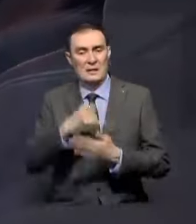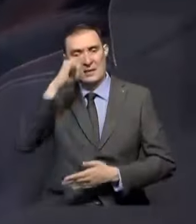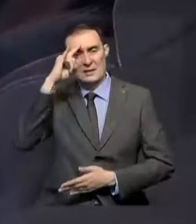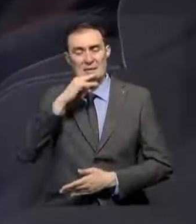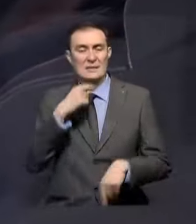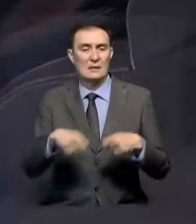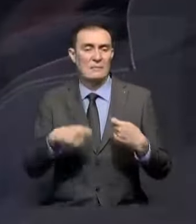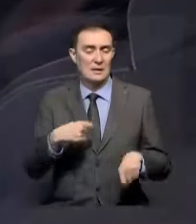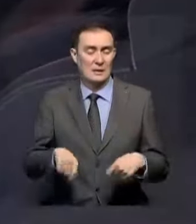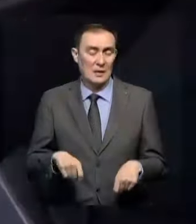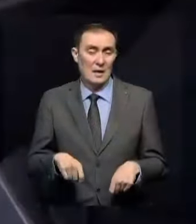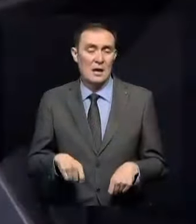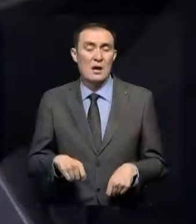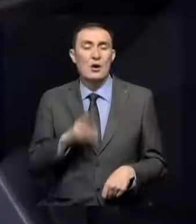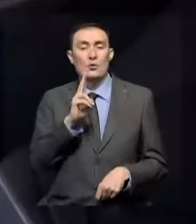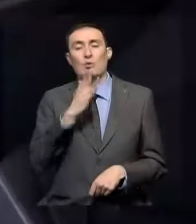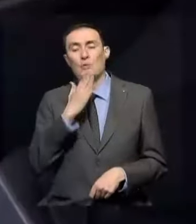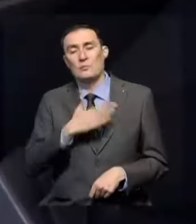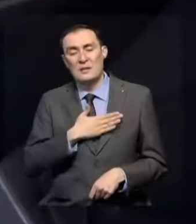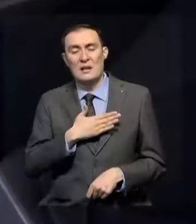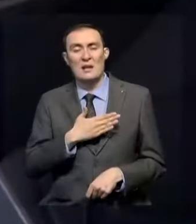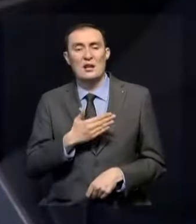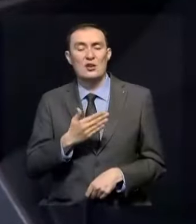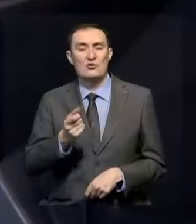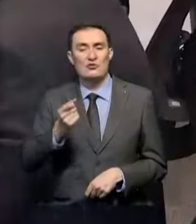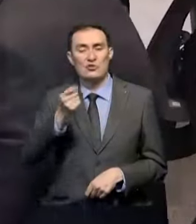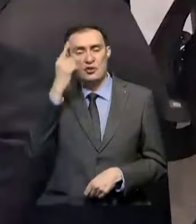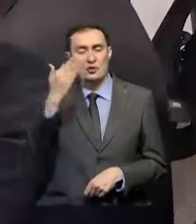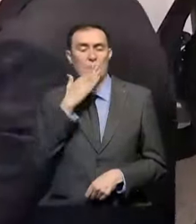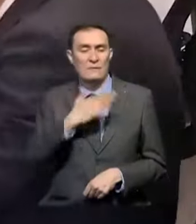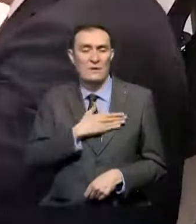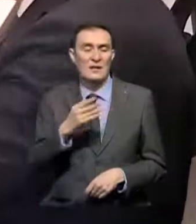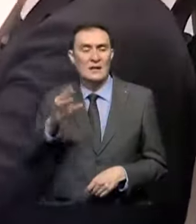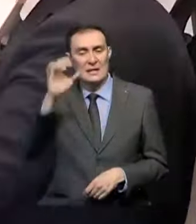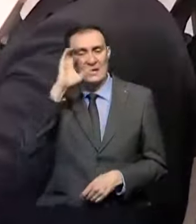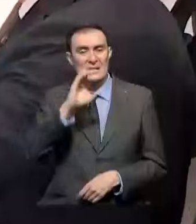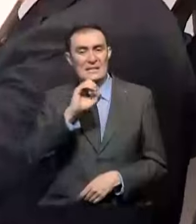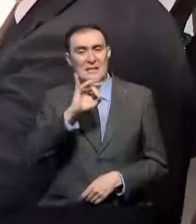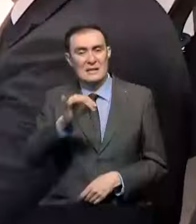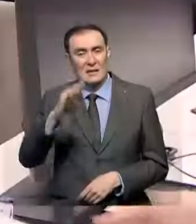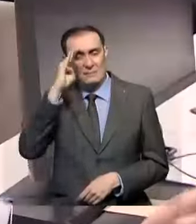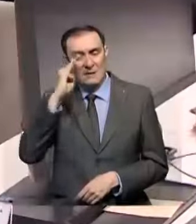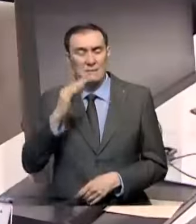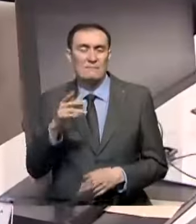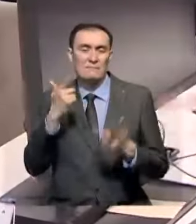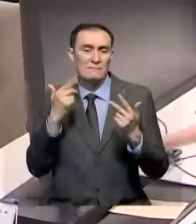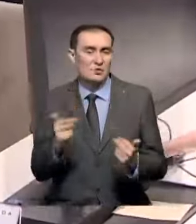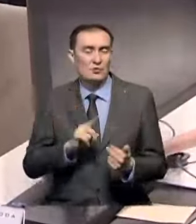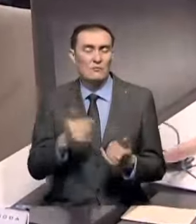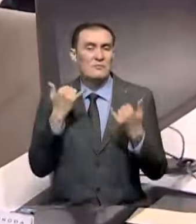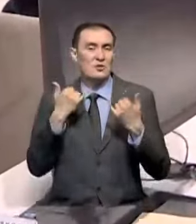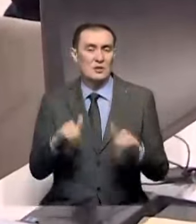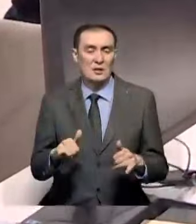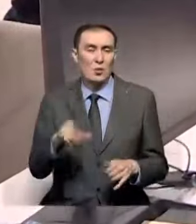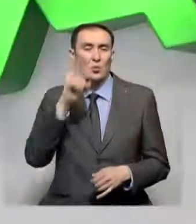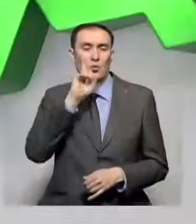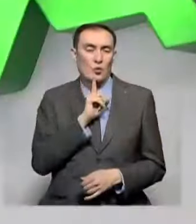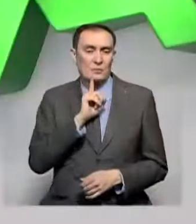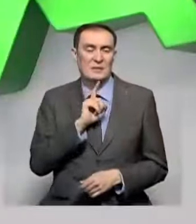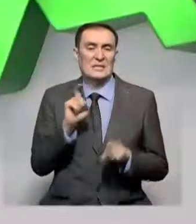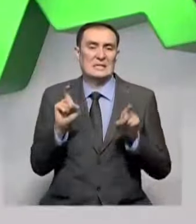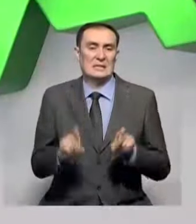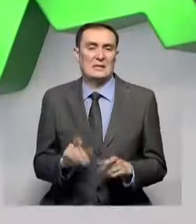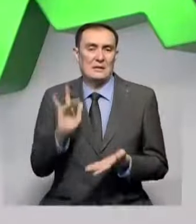казахстанском рынке автолюбители чешской марки её ждали один из них Сергей Волков он признаётся а первое что впечатлило удобные